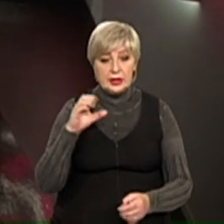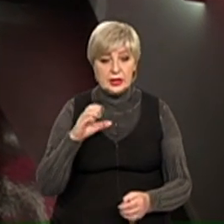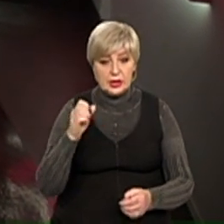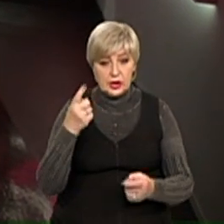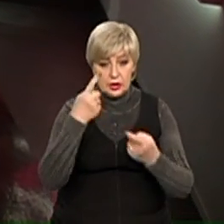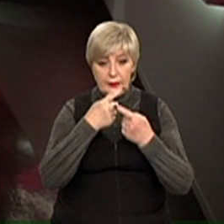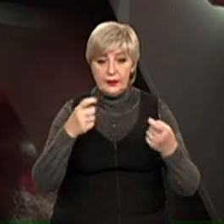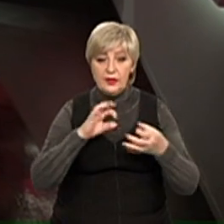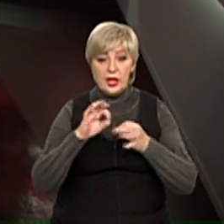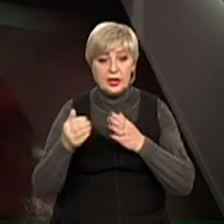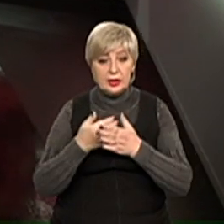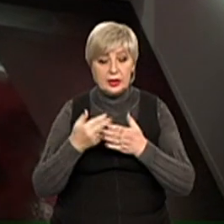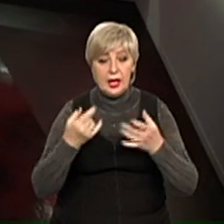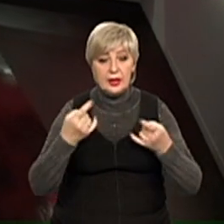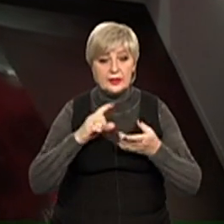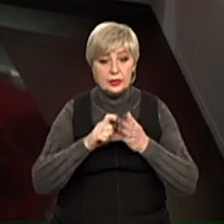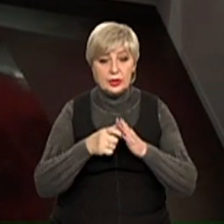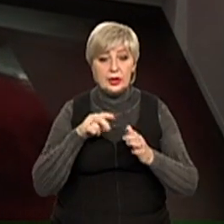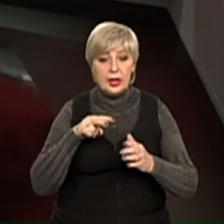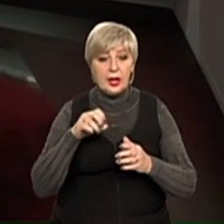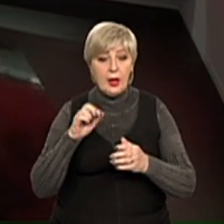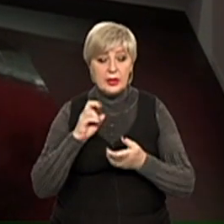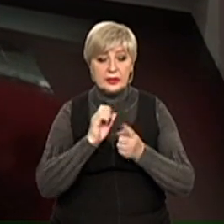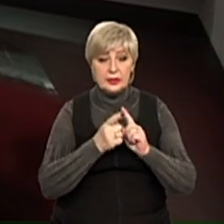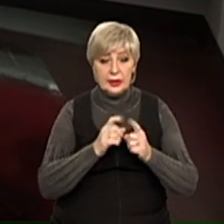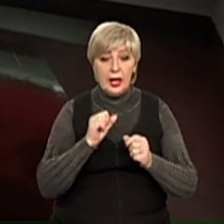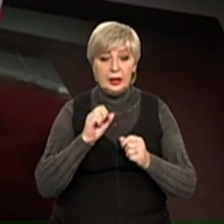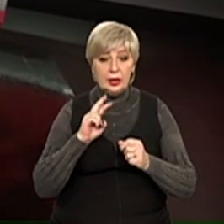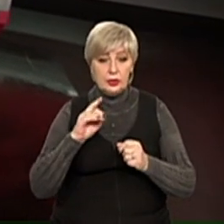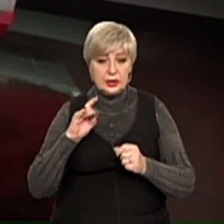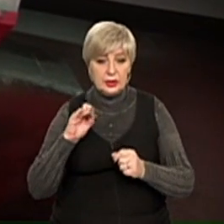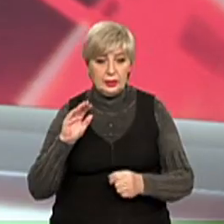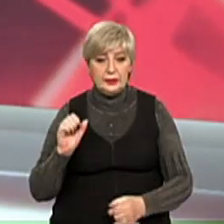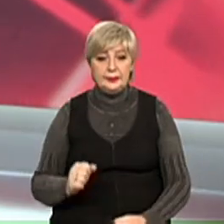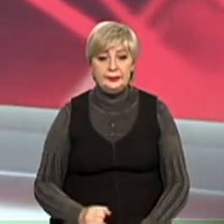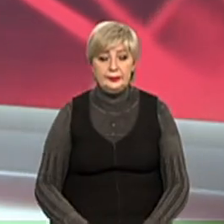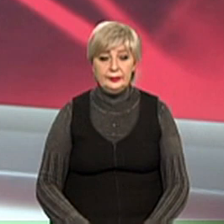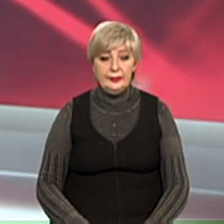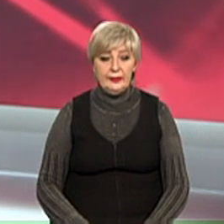30 січня в ефірі «Деталі» у студії Лейла Абасова. Мовою жестів випуск перекладає Ганна Костікова.